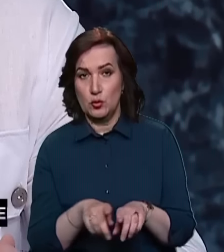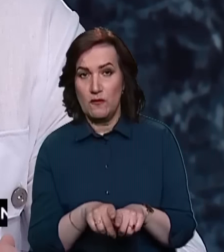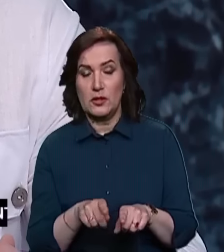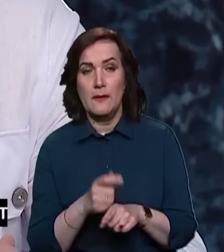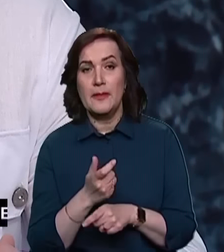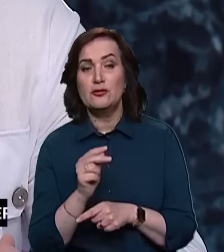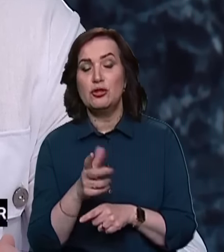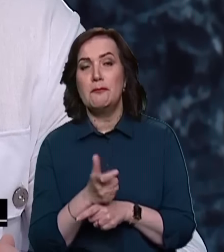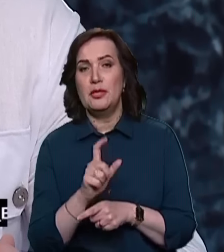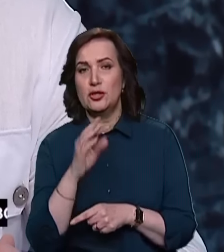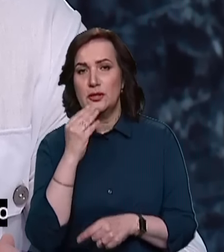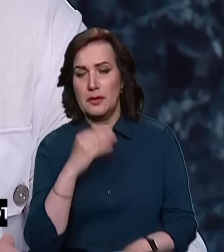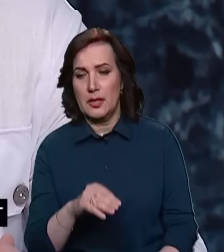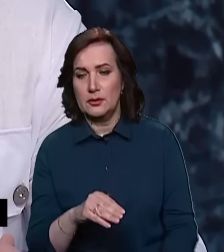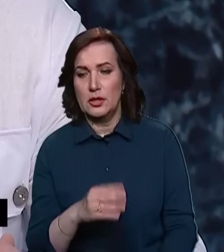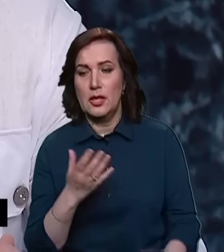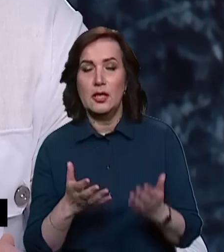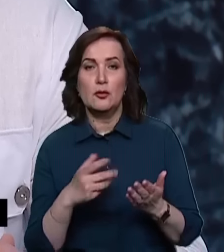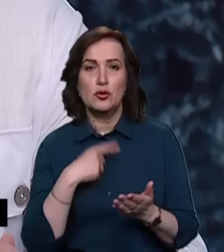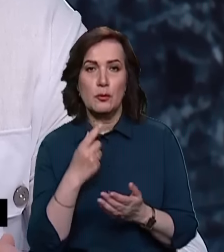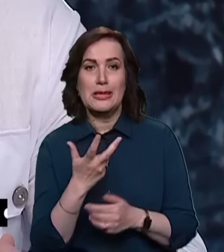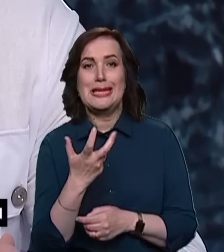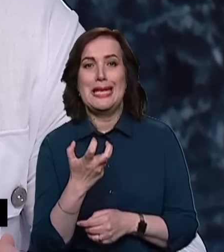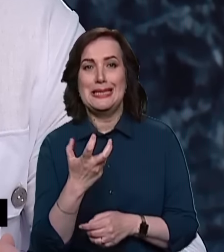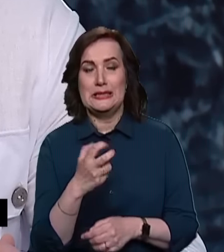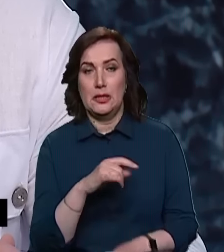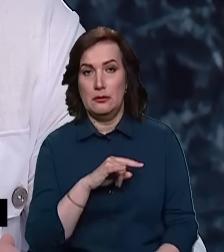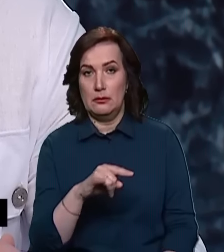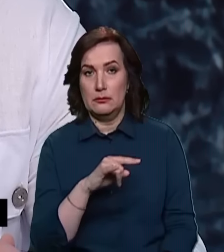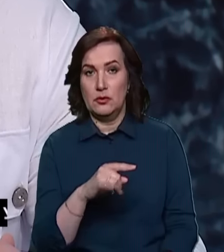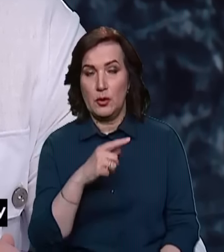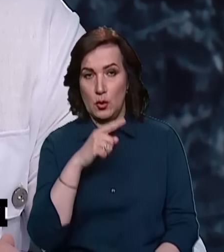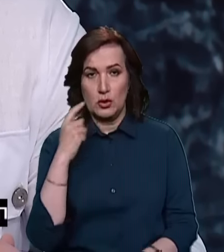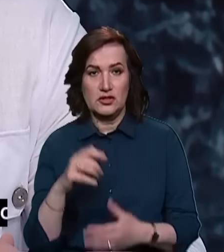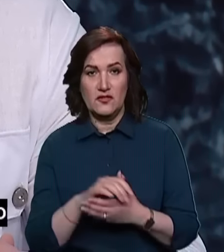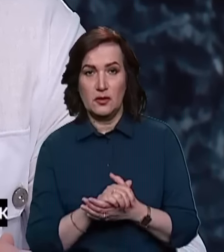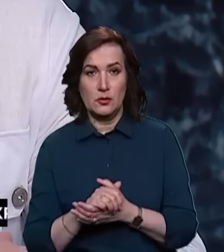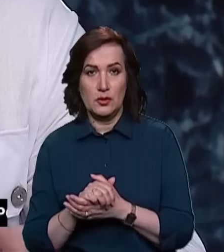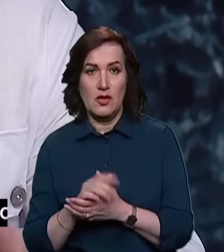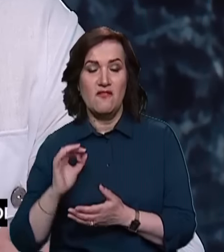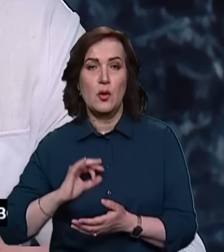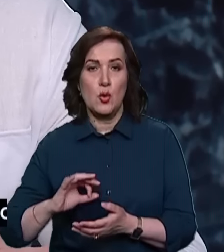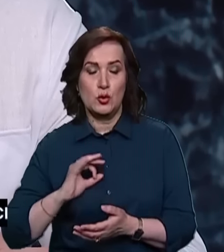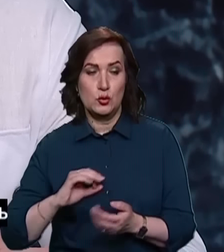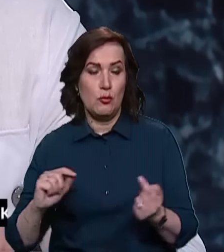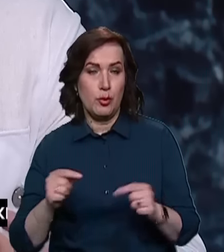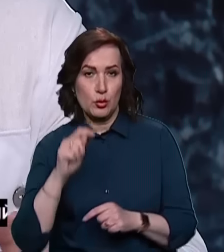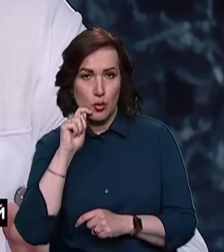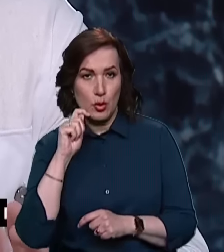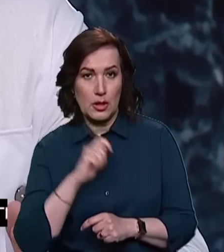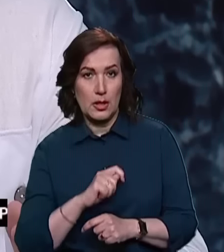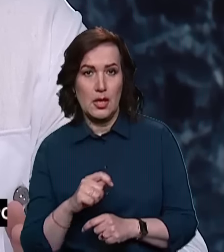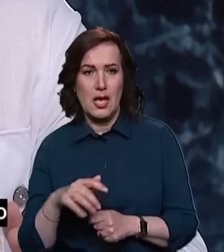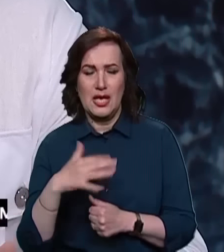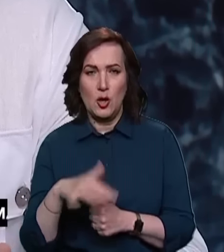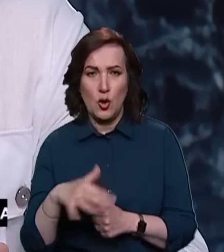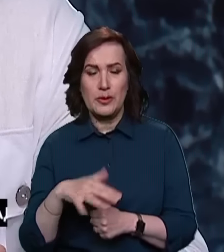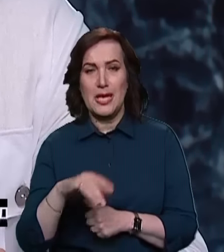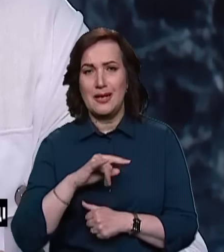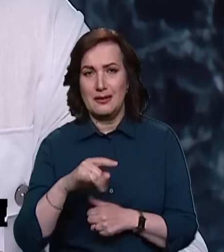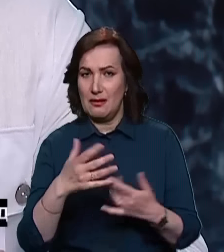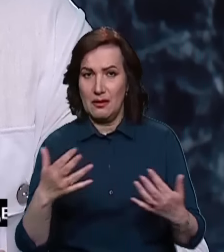таки, більше, чим більше, тим краще. Угу. Якщо ми кажемо про 300 літальних апаратів, яка Російська Федерація, зокрема, використовує проти України, там, гелікоптери, літаки